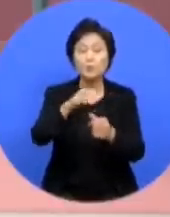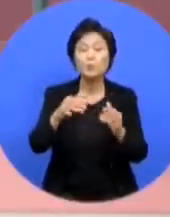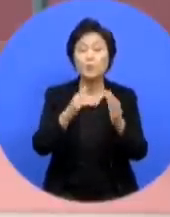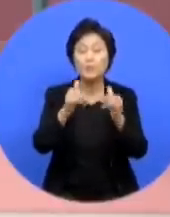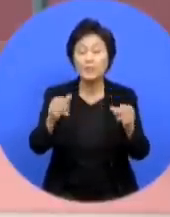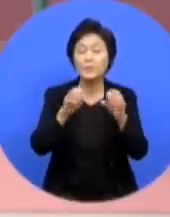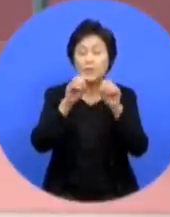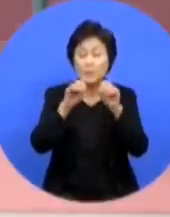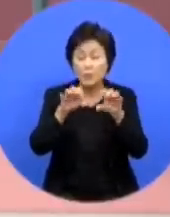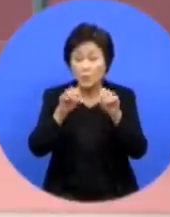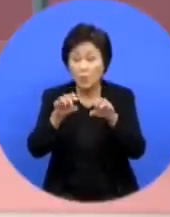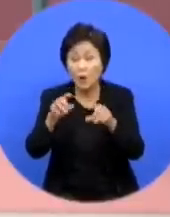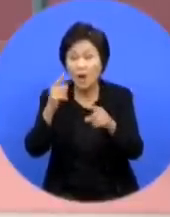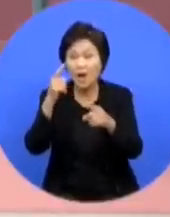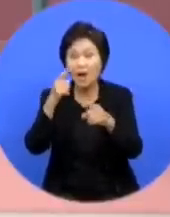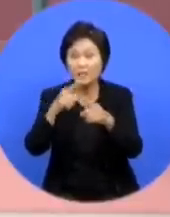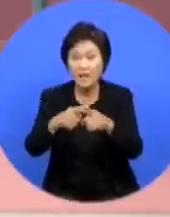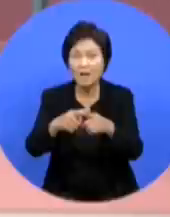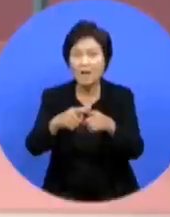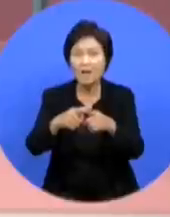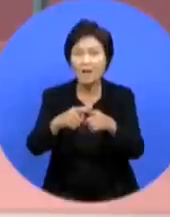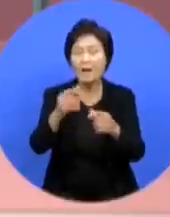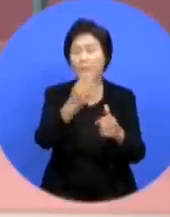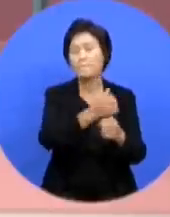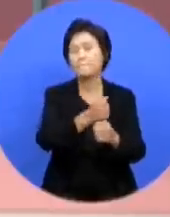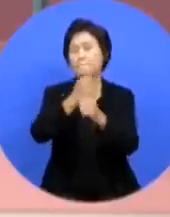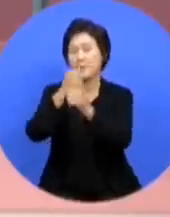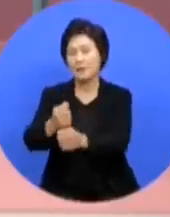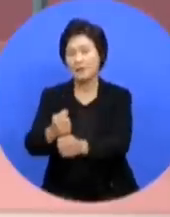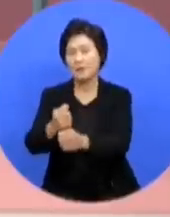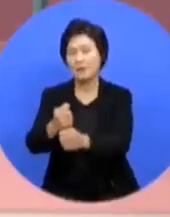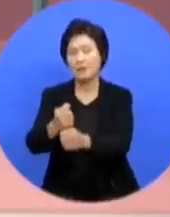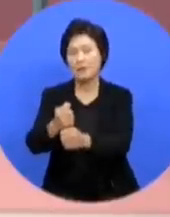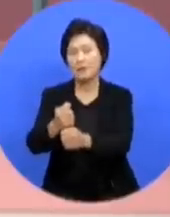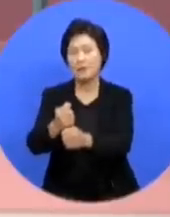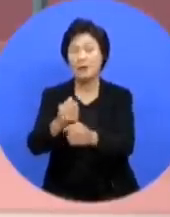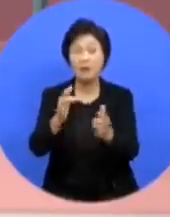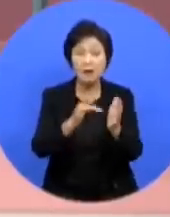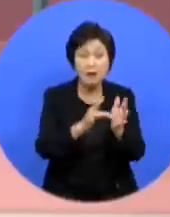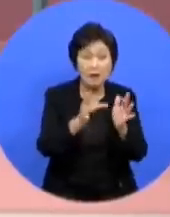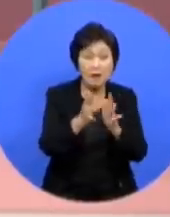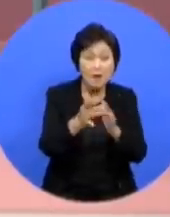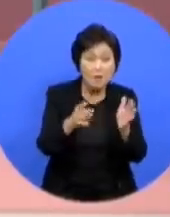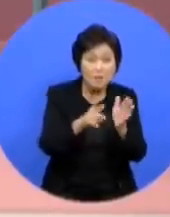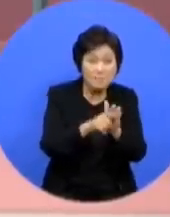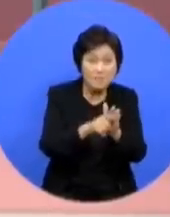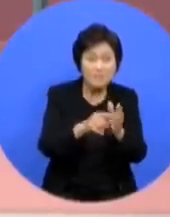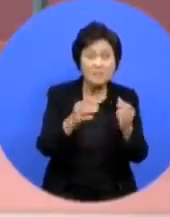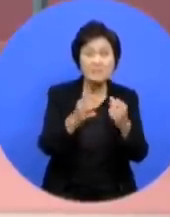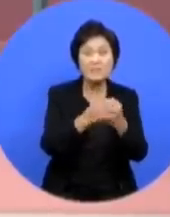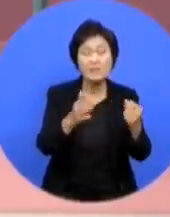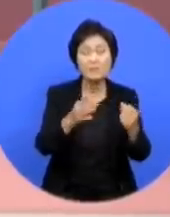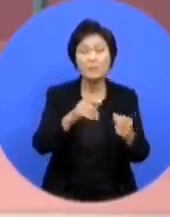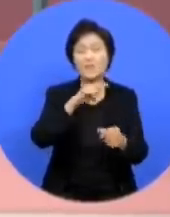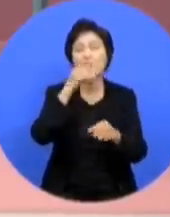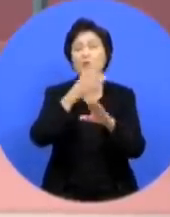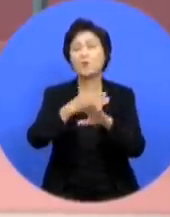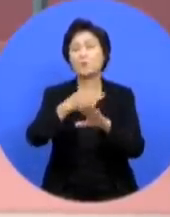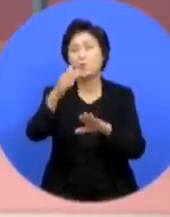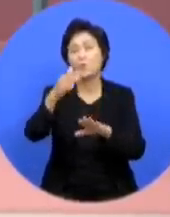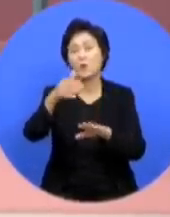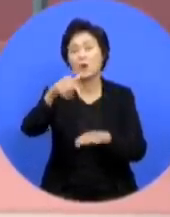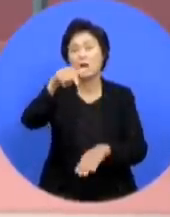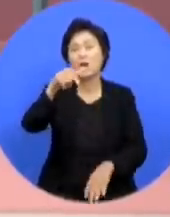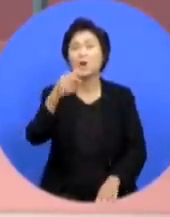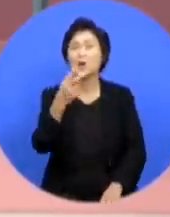믿다가 잡혔어요. 잡혀가지고 예수 믿은 것 때문에 북한의 교화소에 갔습니다. 네네.